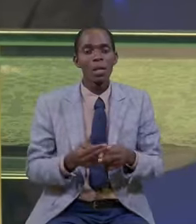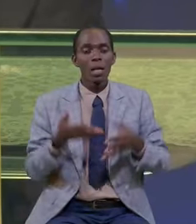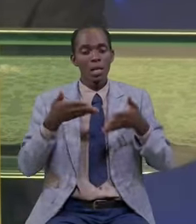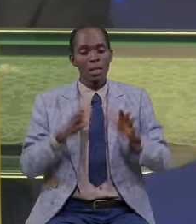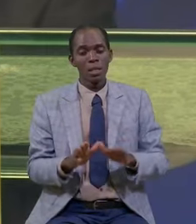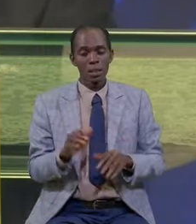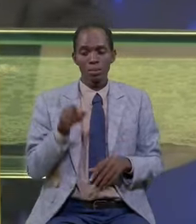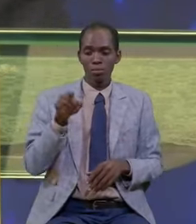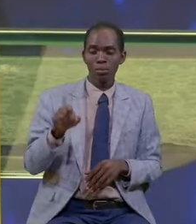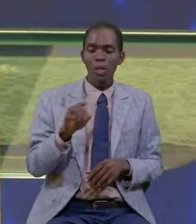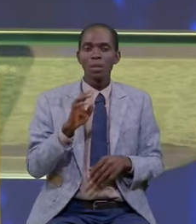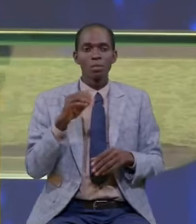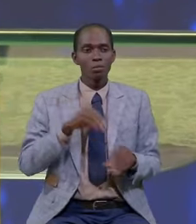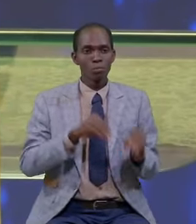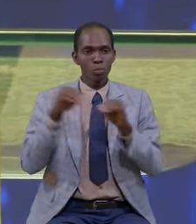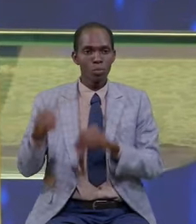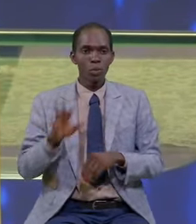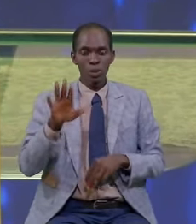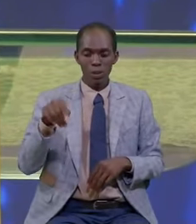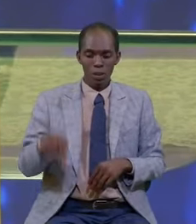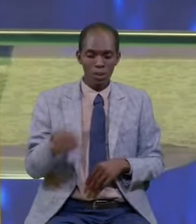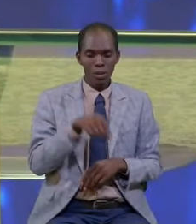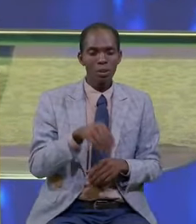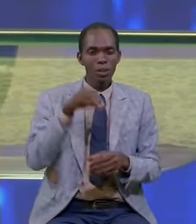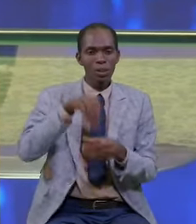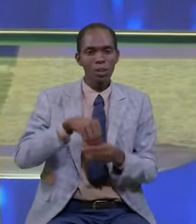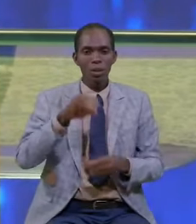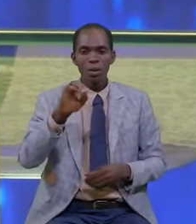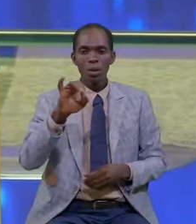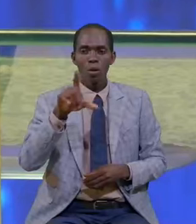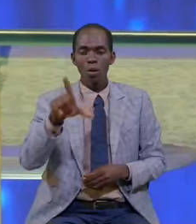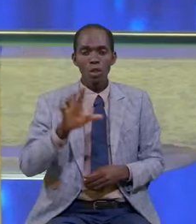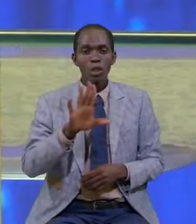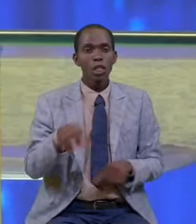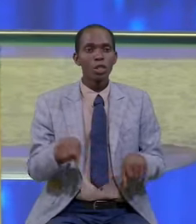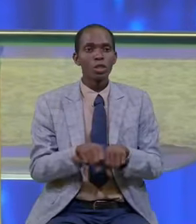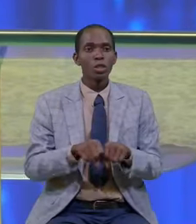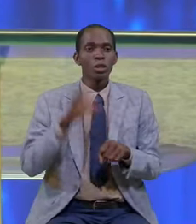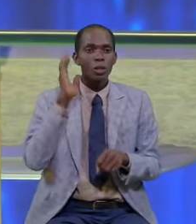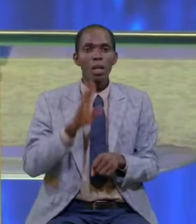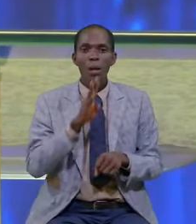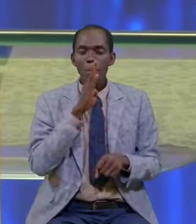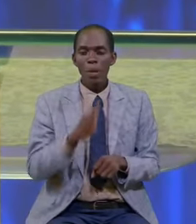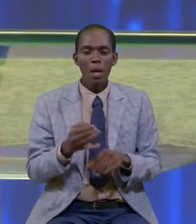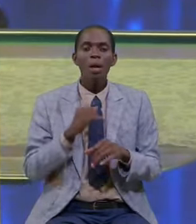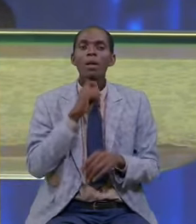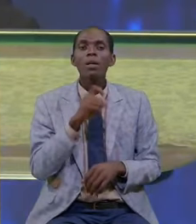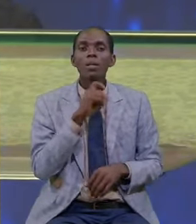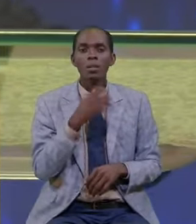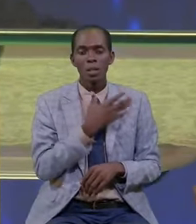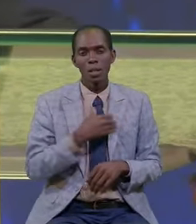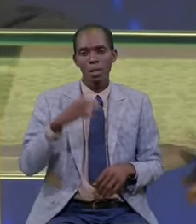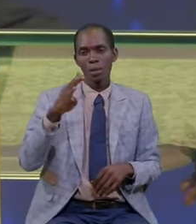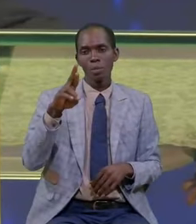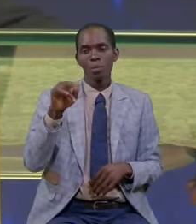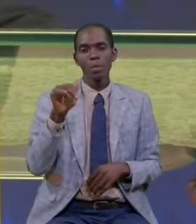Et qu'il plonge son pied dans l'huile. Que tes verrous soient de fer et d'airain. Amen.